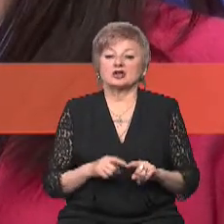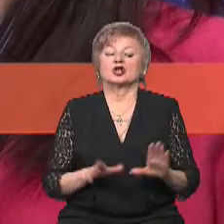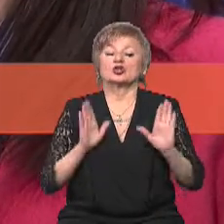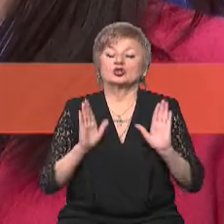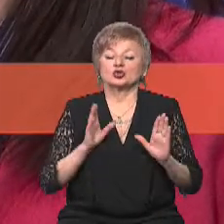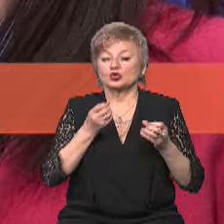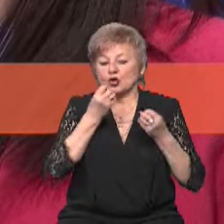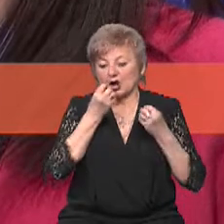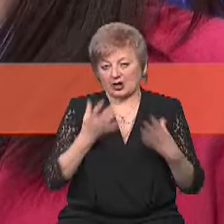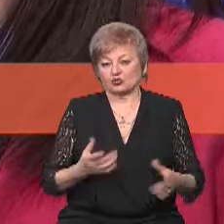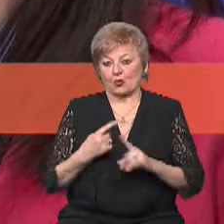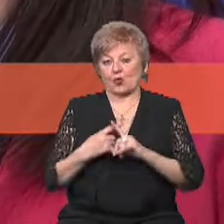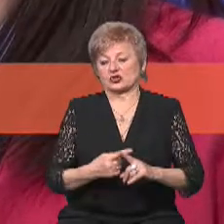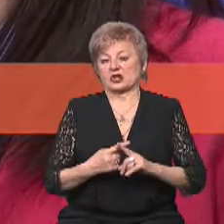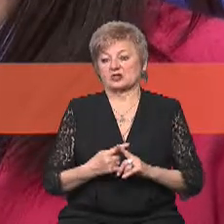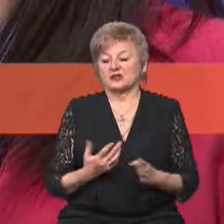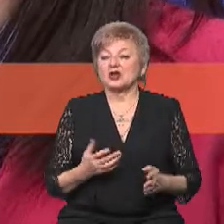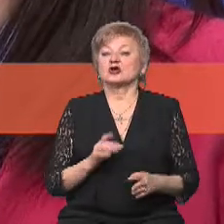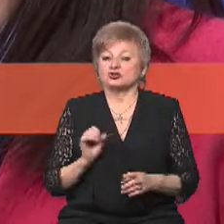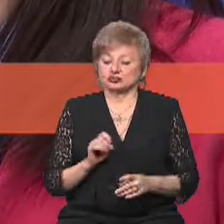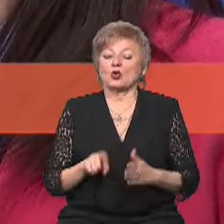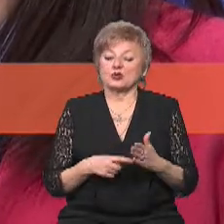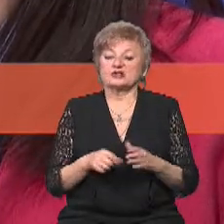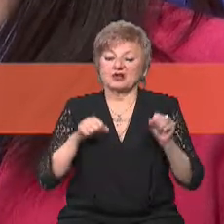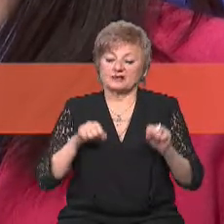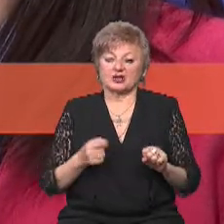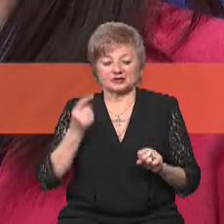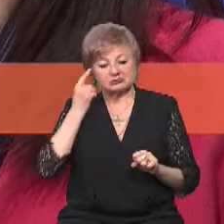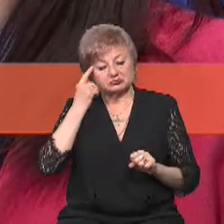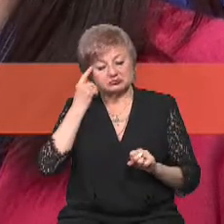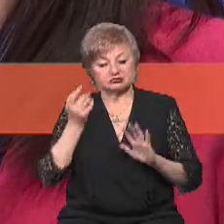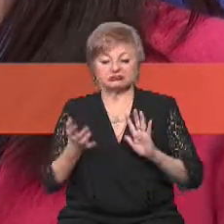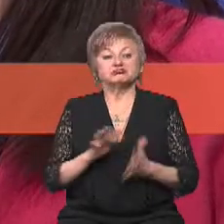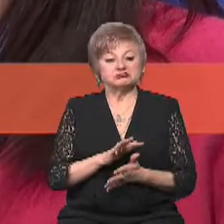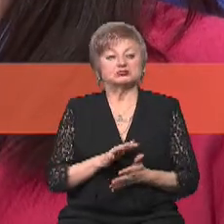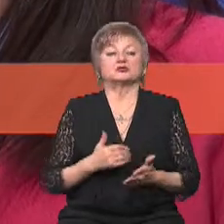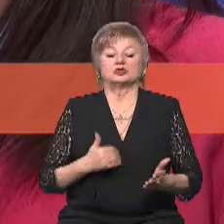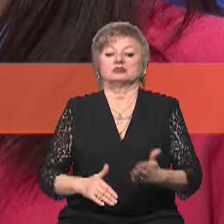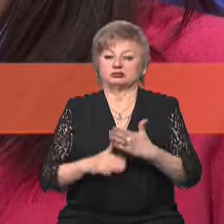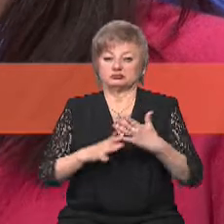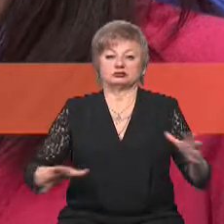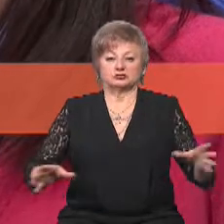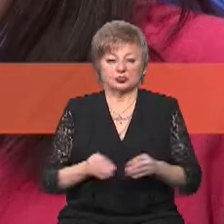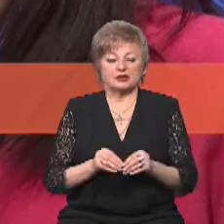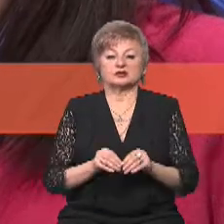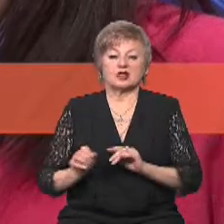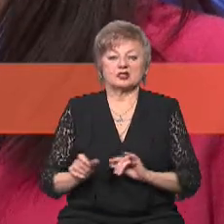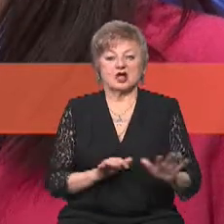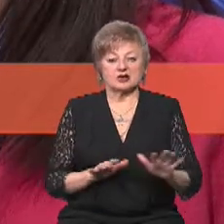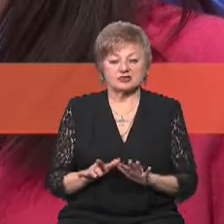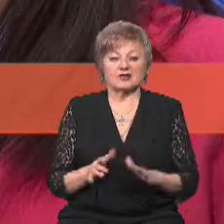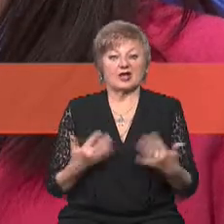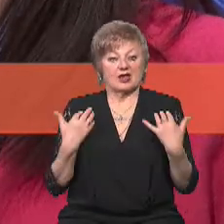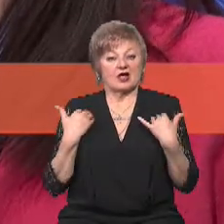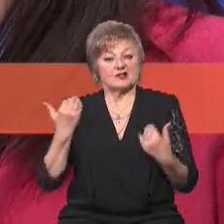позитив. Тобто це добре, що міська влада переорієнтувалась, і зараз у нас налагоджені спільні дії. Тобто от